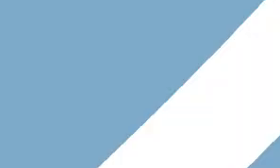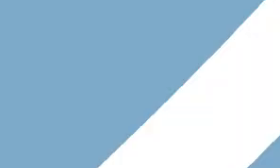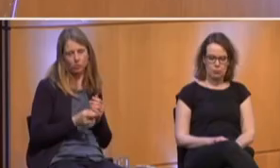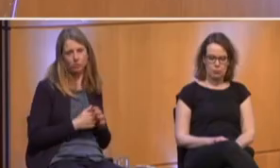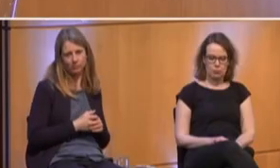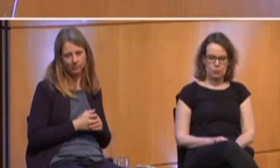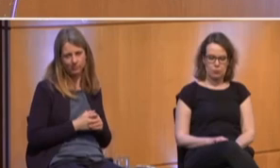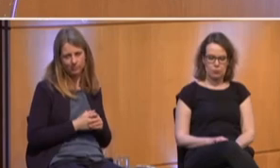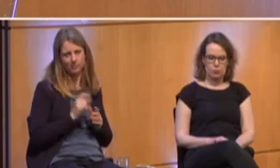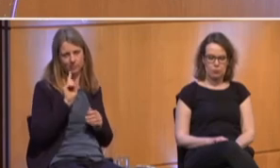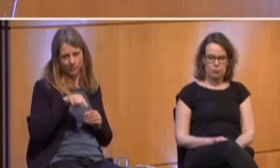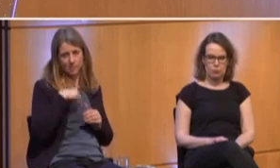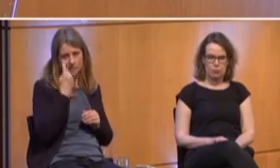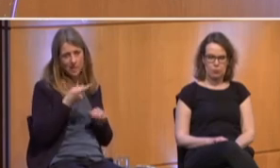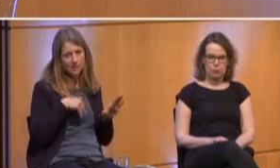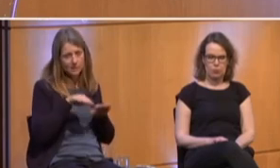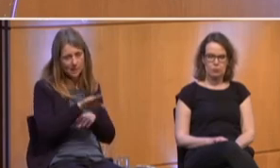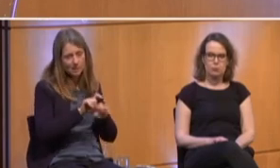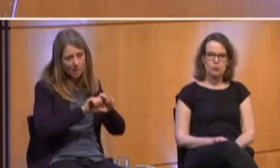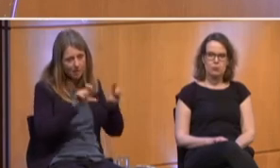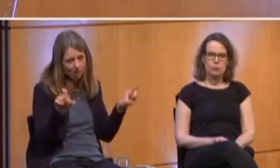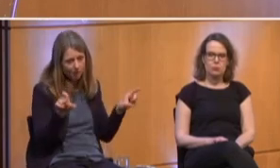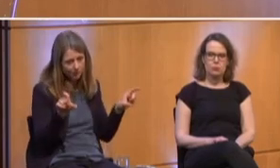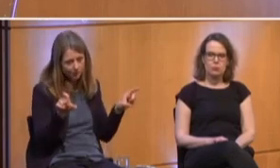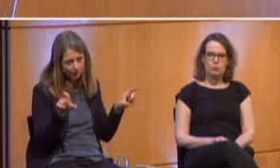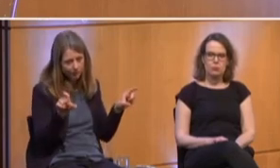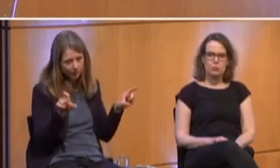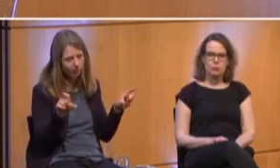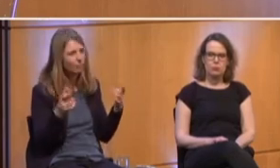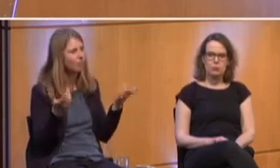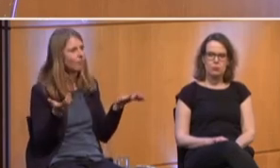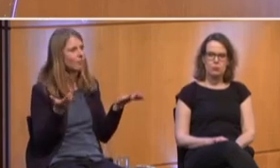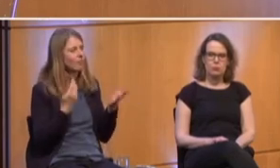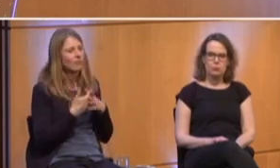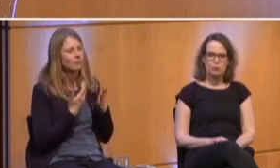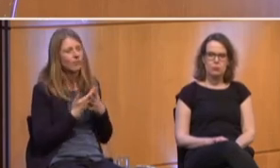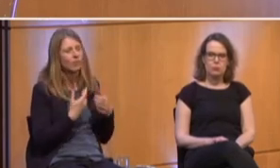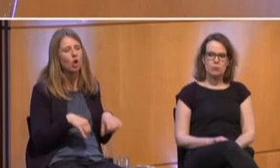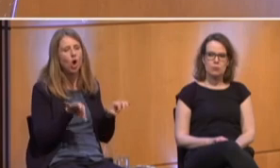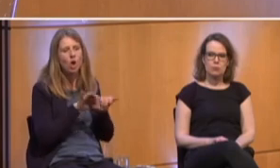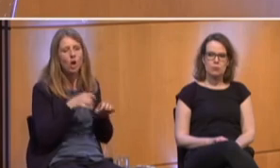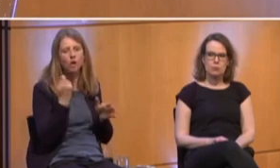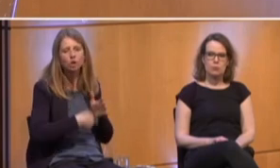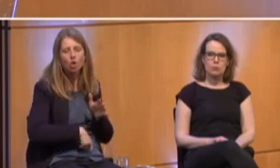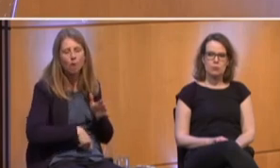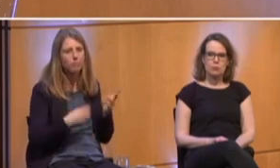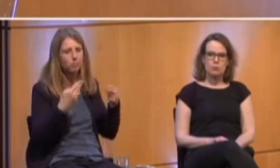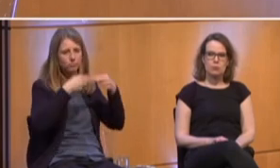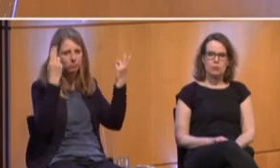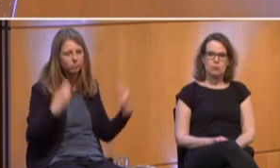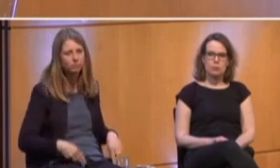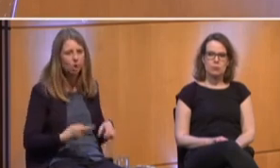Was übrigens dann in das nächste große Thema einmündet, wenn Sie auf irgendeinen kleinen Online-Shop oder Plattform